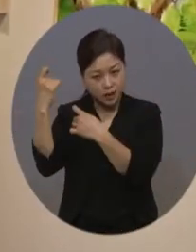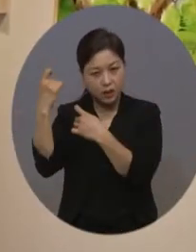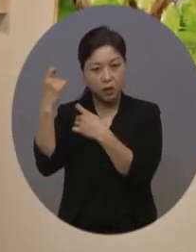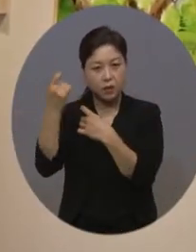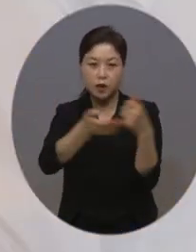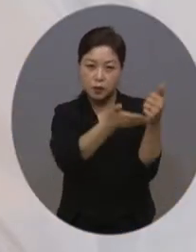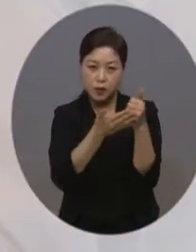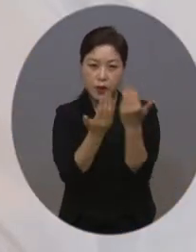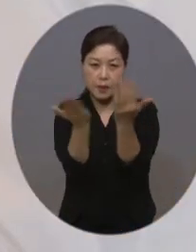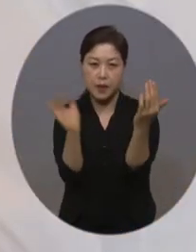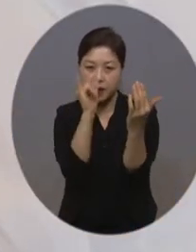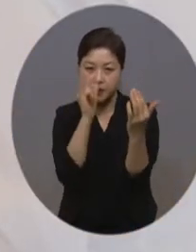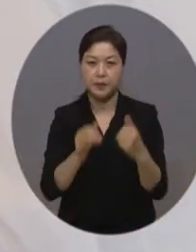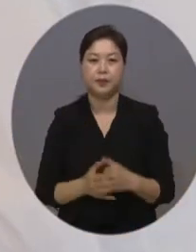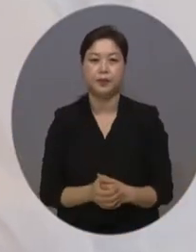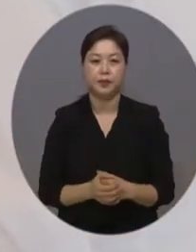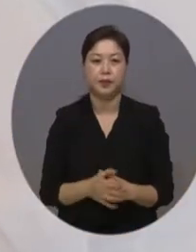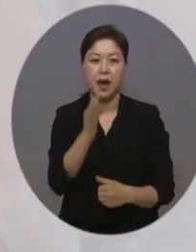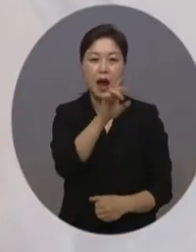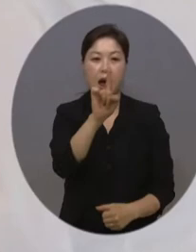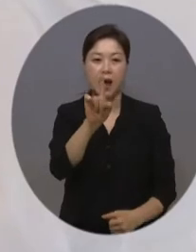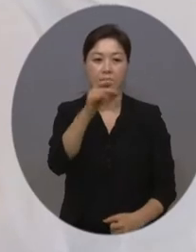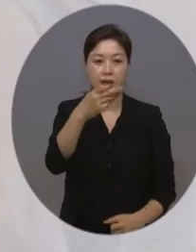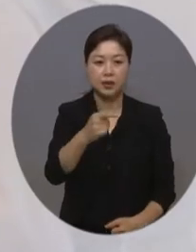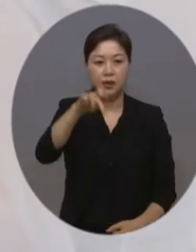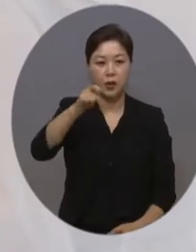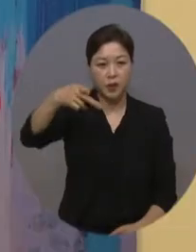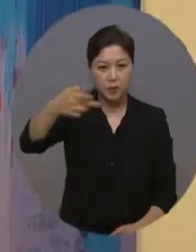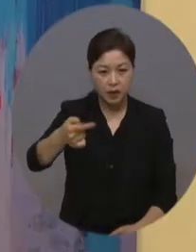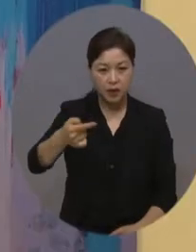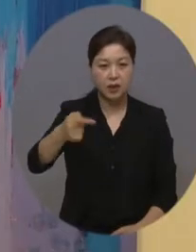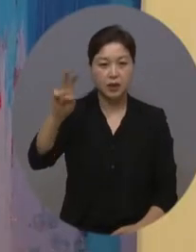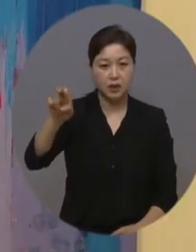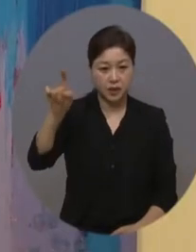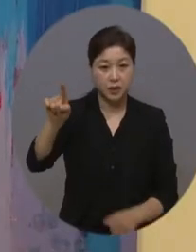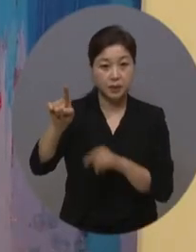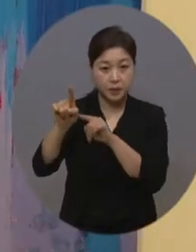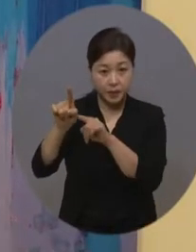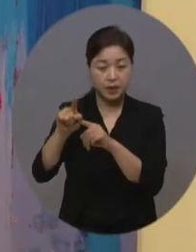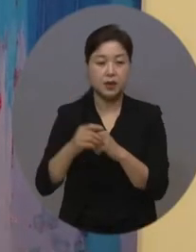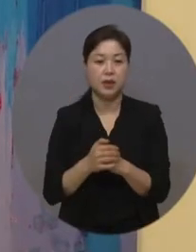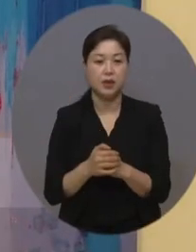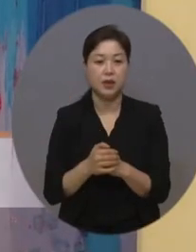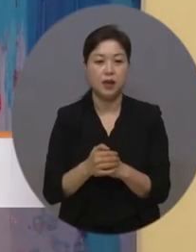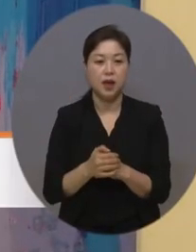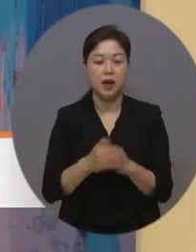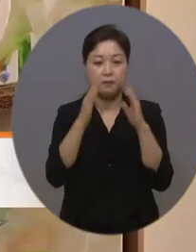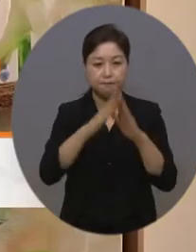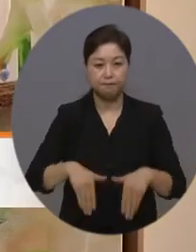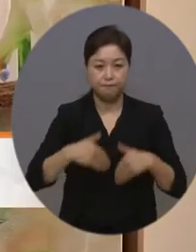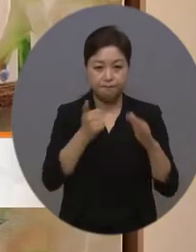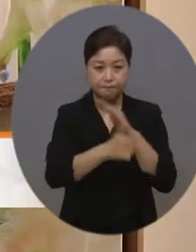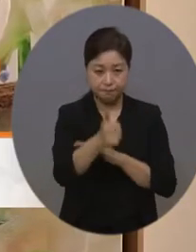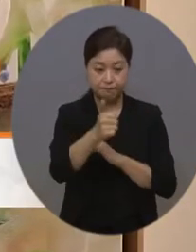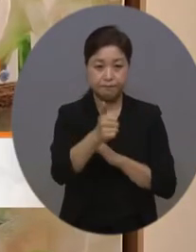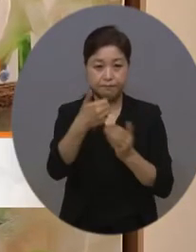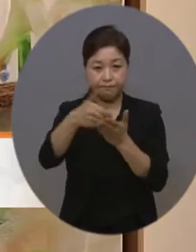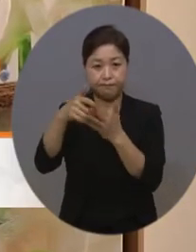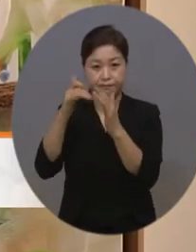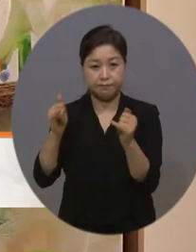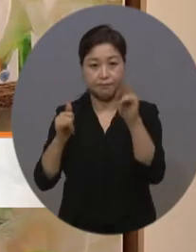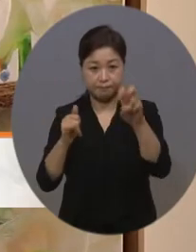있습니다. 아트 코드 21을 주제로 한 이번 전시회는 전남을 대표하는 작가 23명이